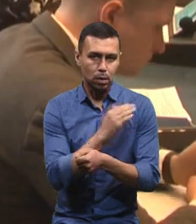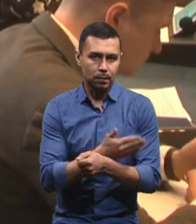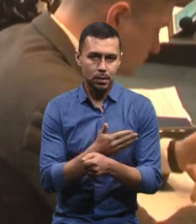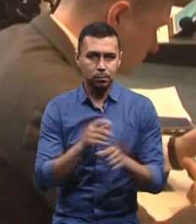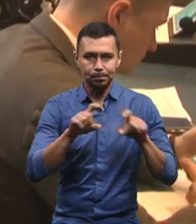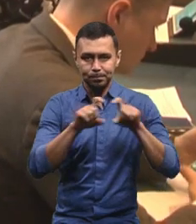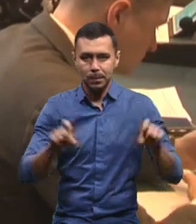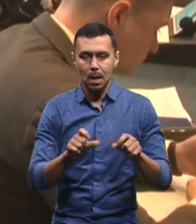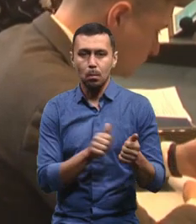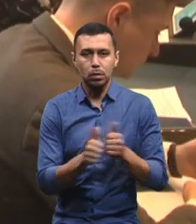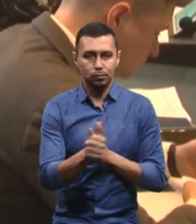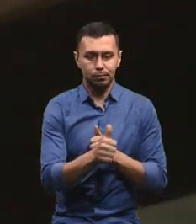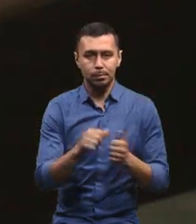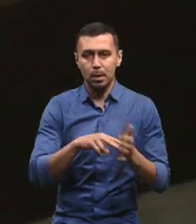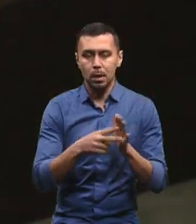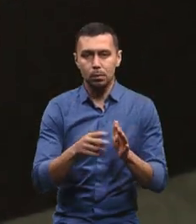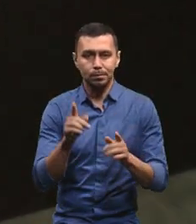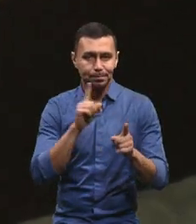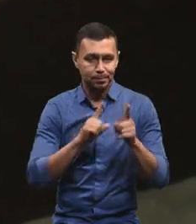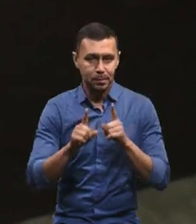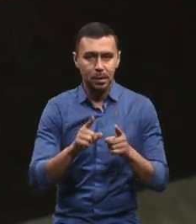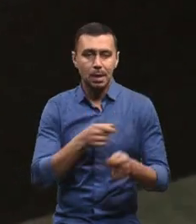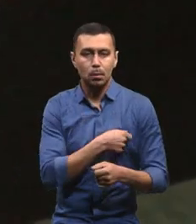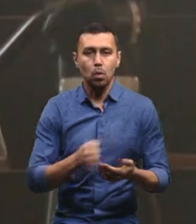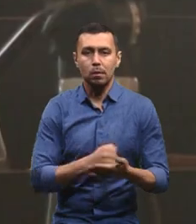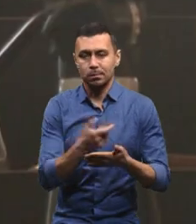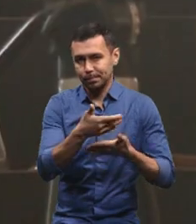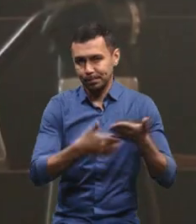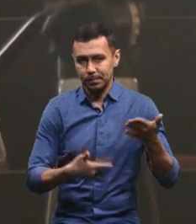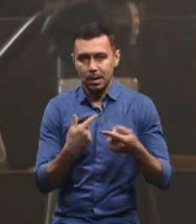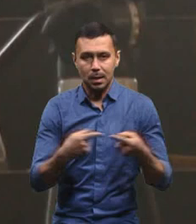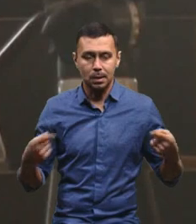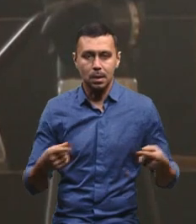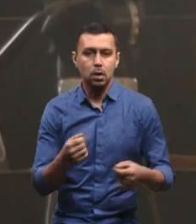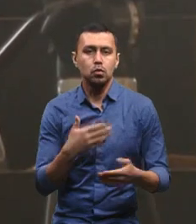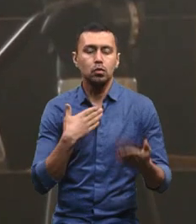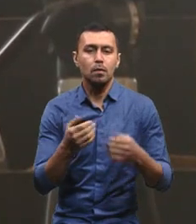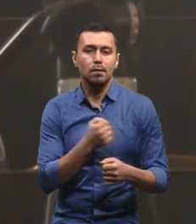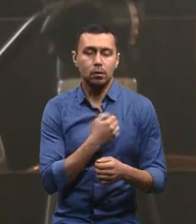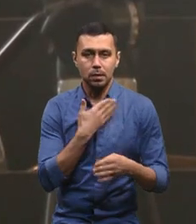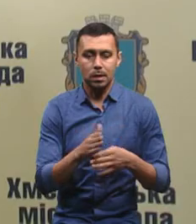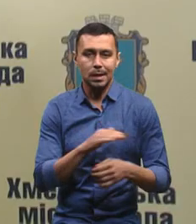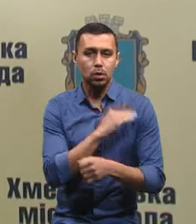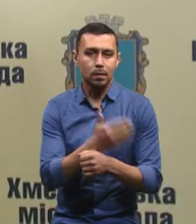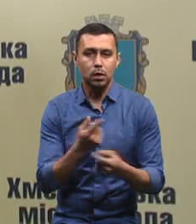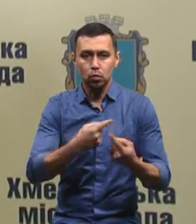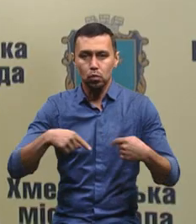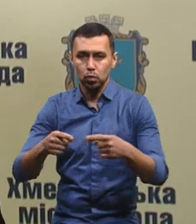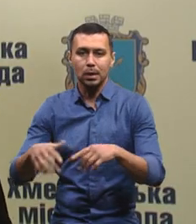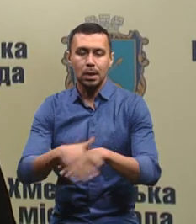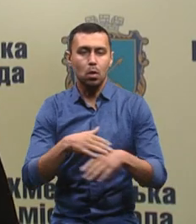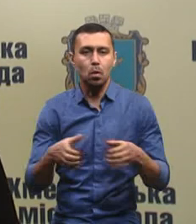позачерговому пленарному засіданні депутати також ухвалили низку програм стосовно військових частин і силових структур тергромади